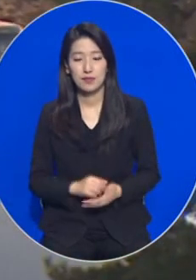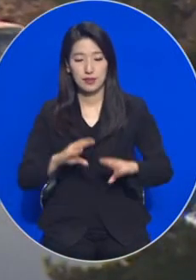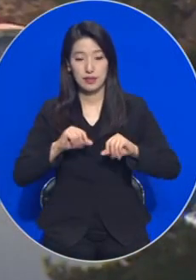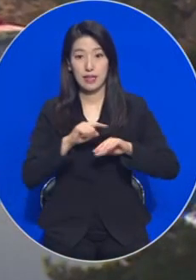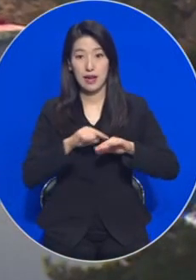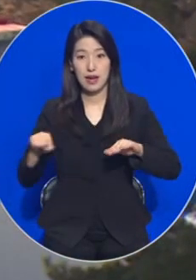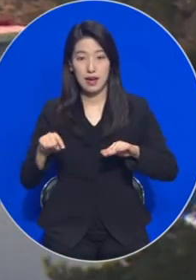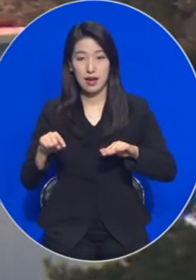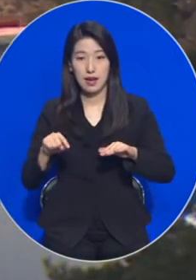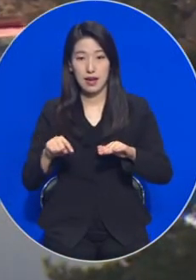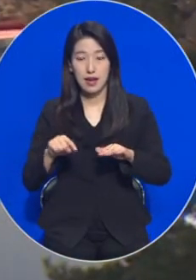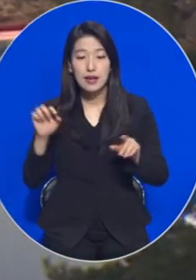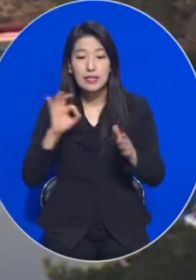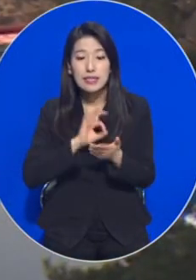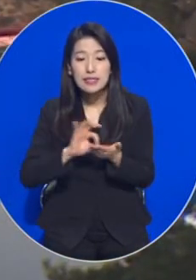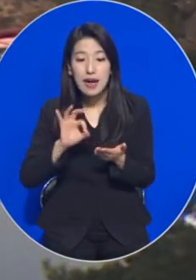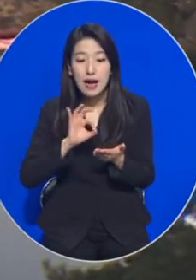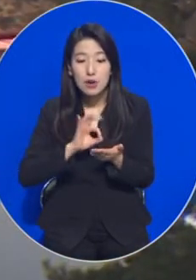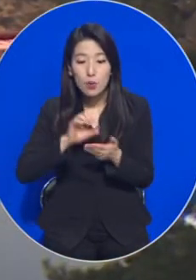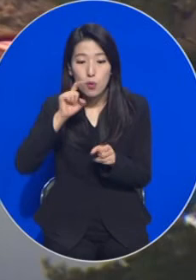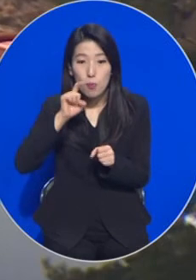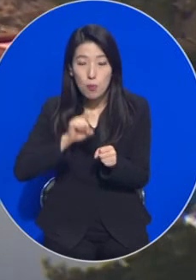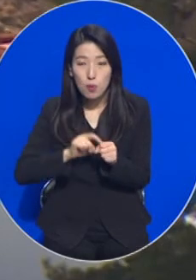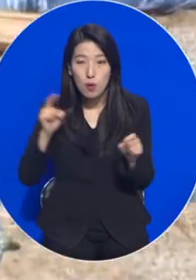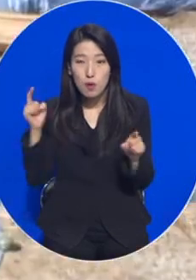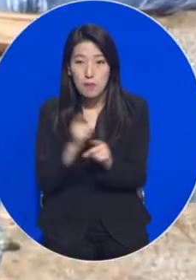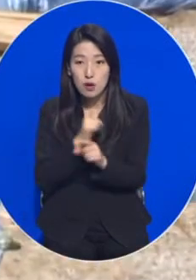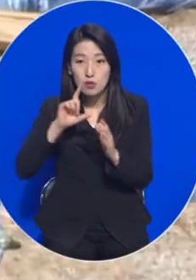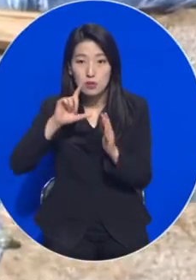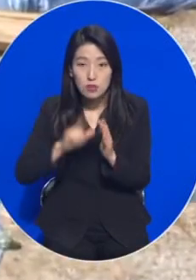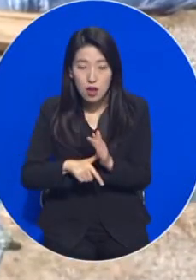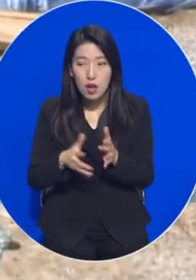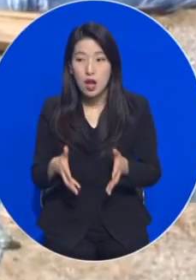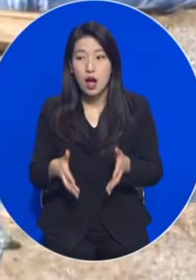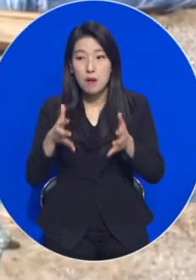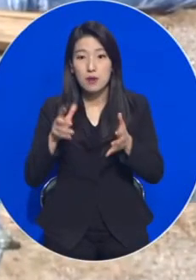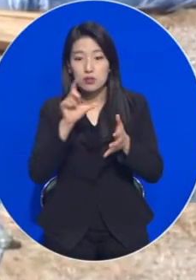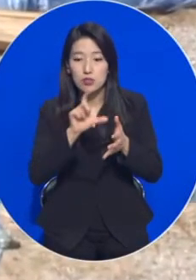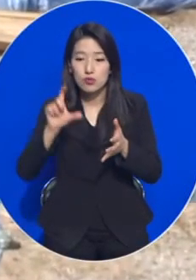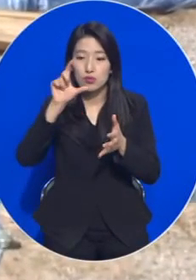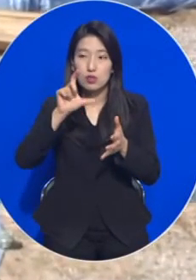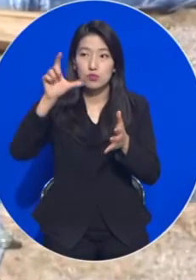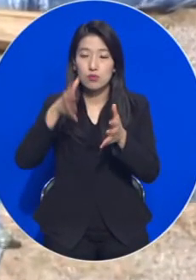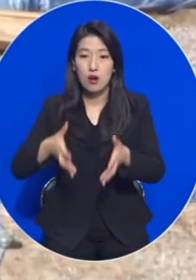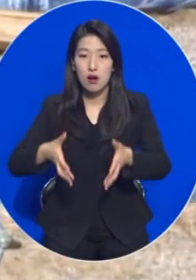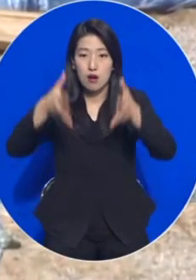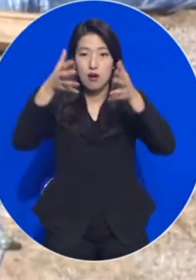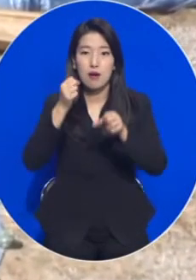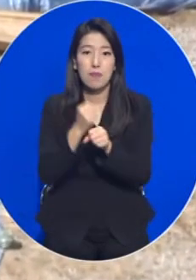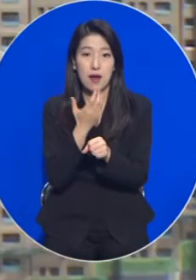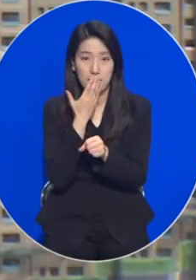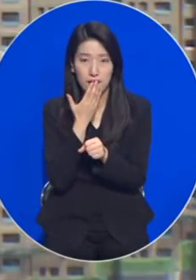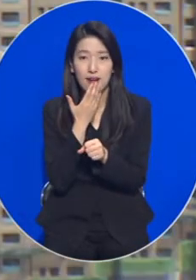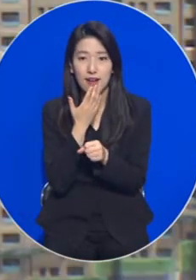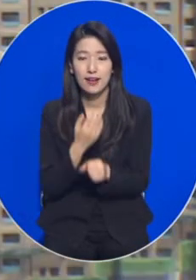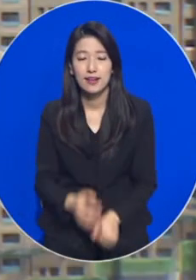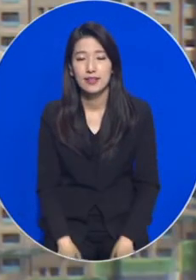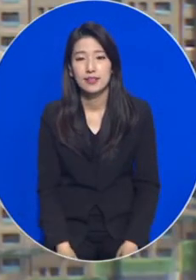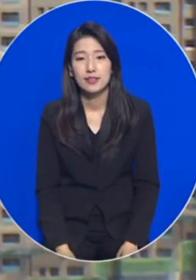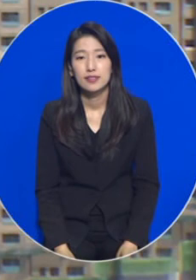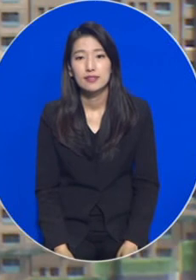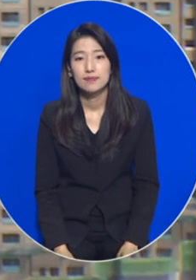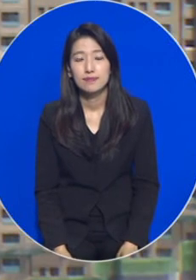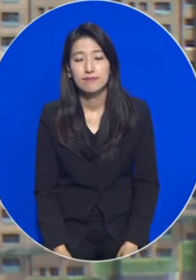용적률을 높이고 아파트 높이 규제도 최대 2배까지 완화하는 등 제도 정비를 이미 마친 상황입니다.